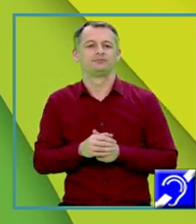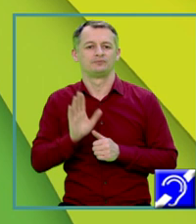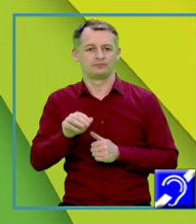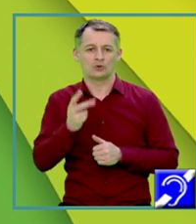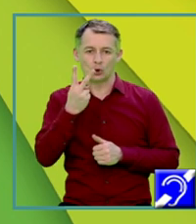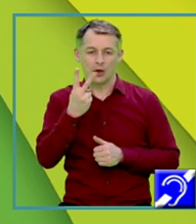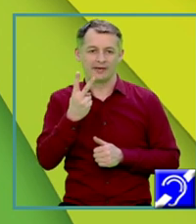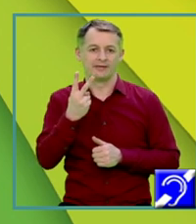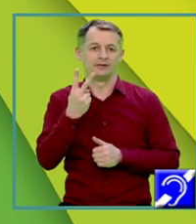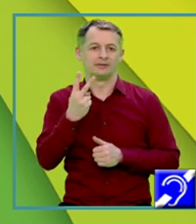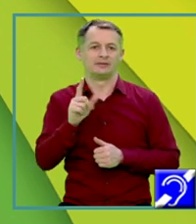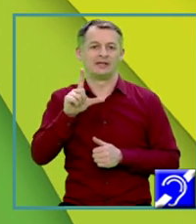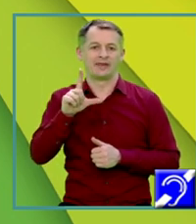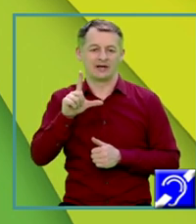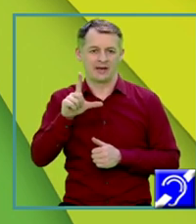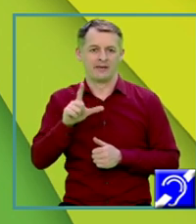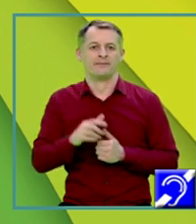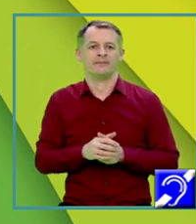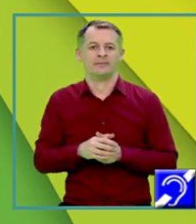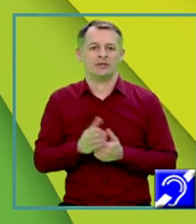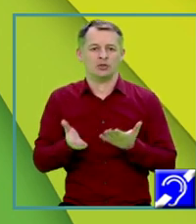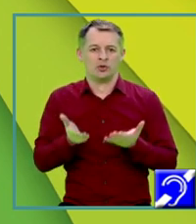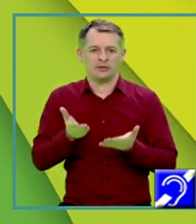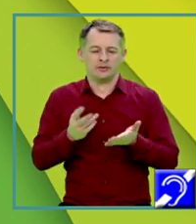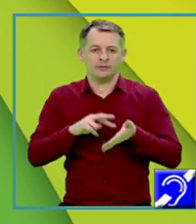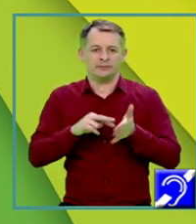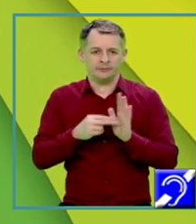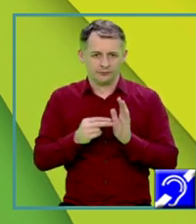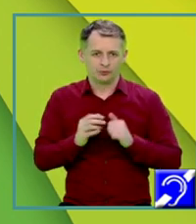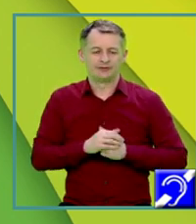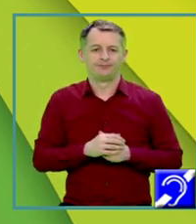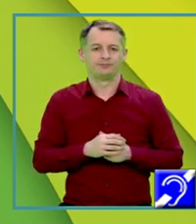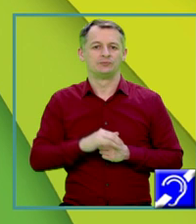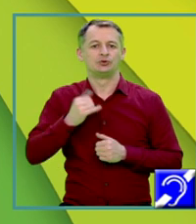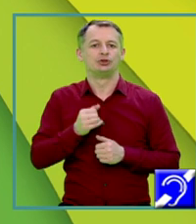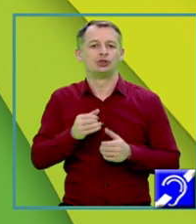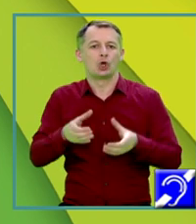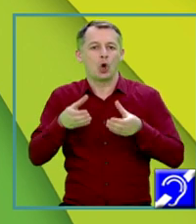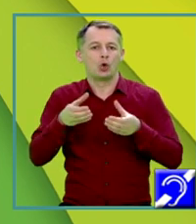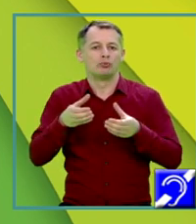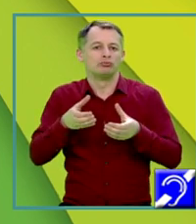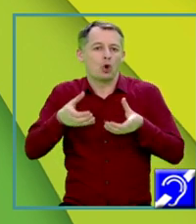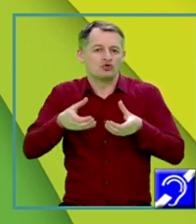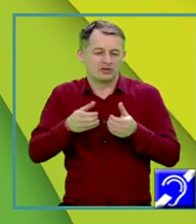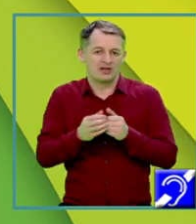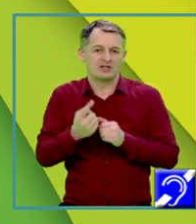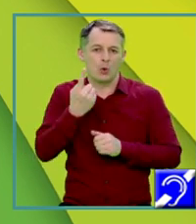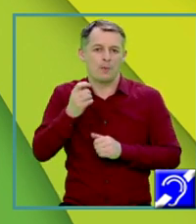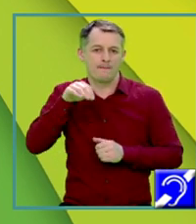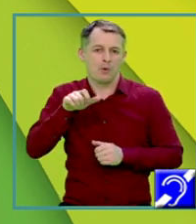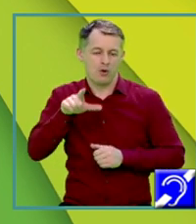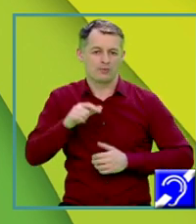de soluție și concentrația molară 1 molar.